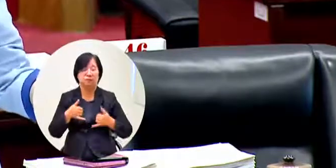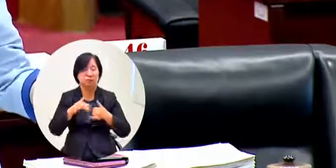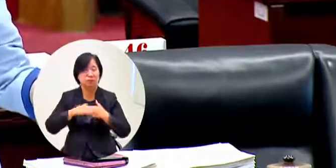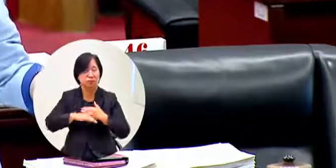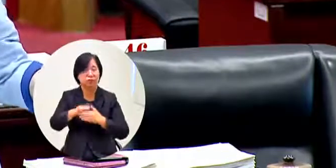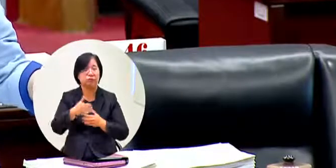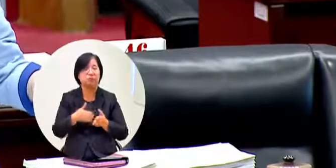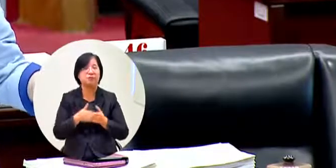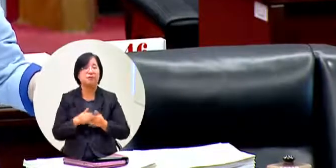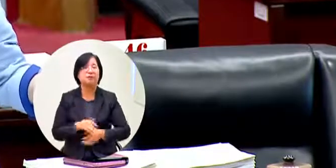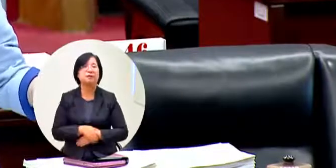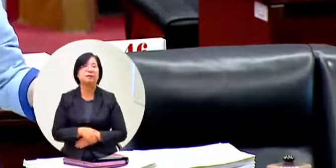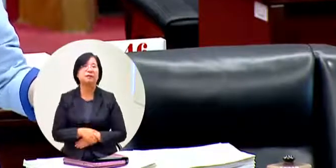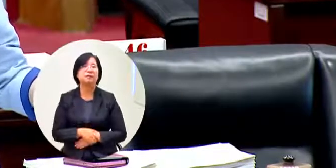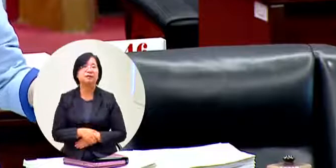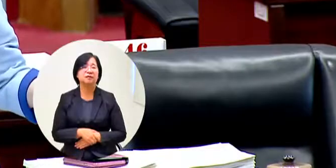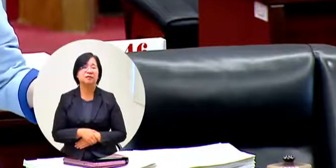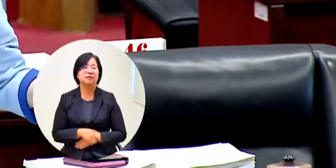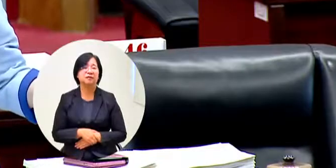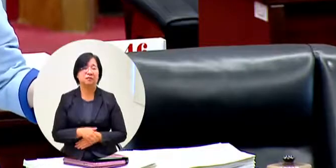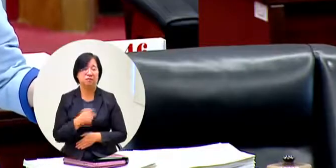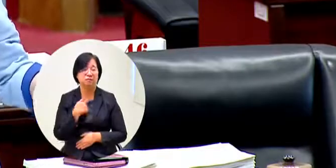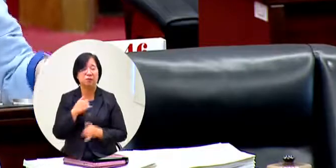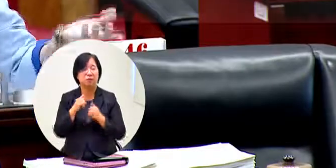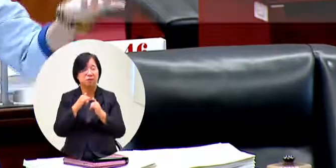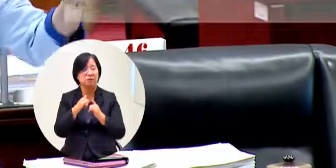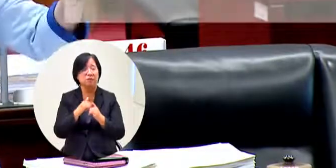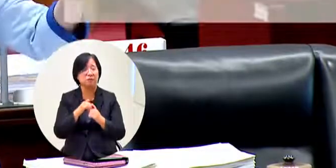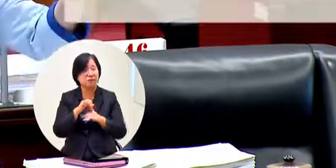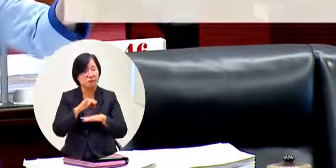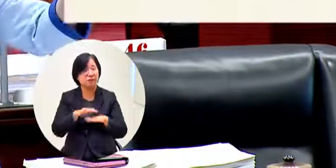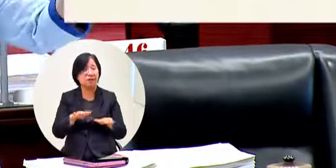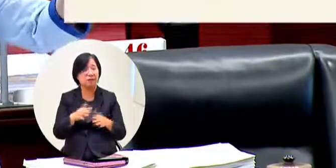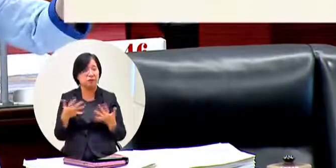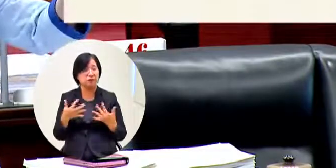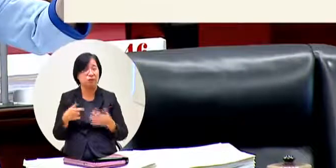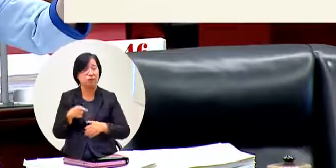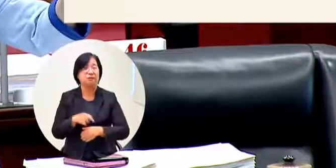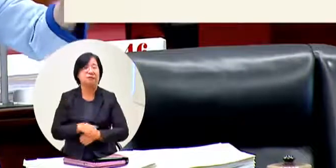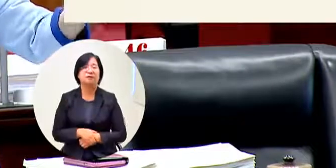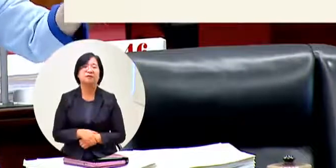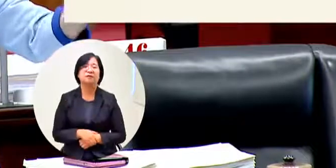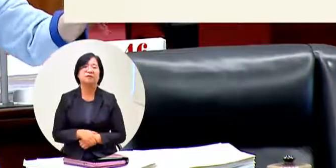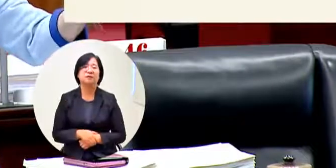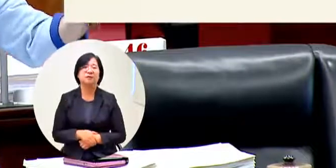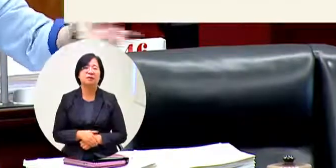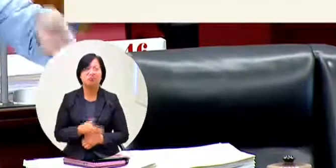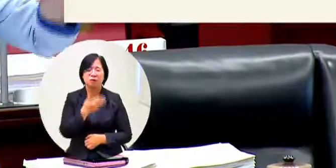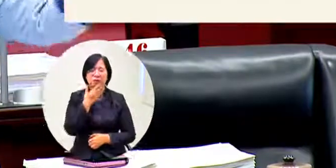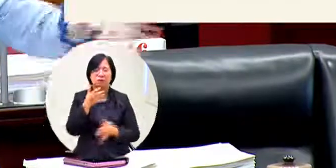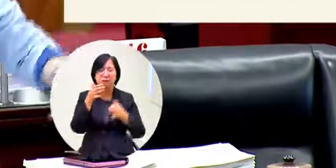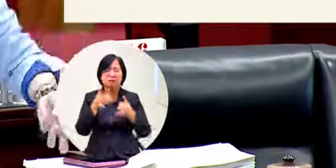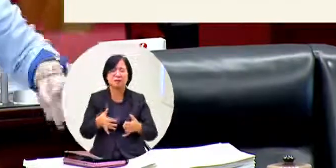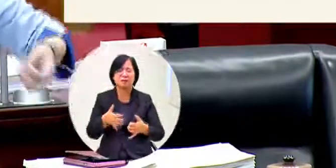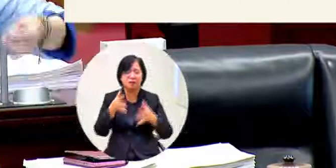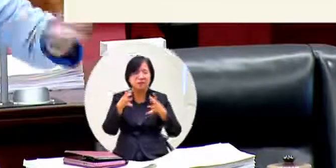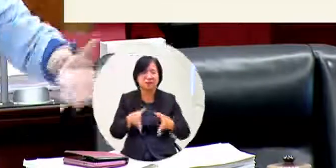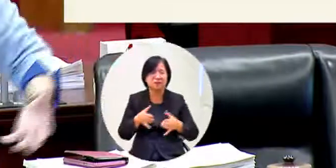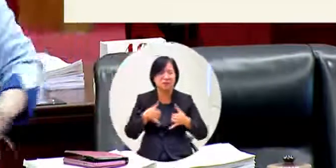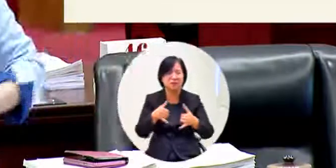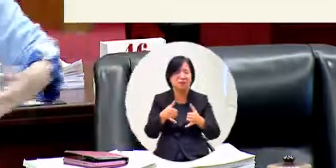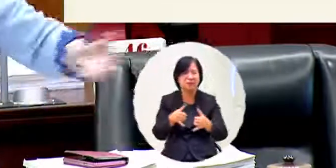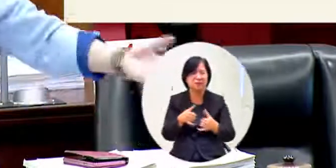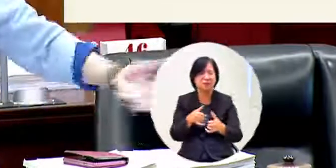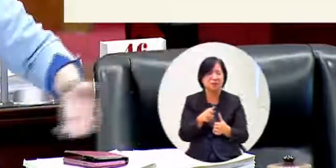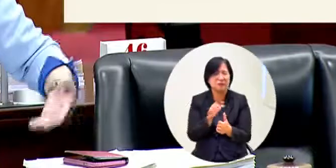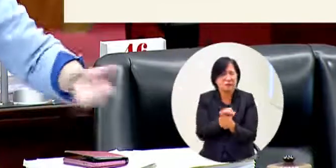是我们居民的那里民的安全嘛。那你想说这个如果说用施设巷道把它框住，那你这个道路